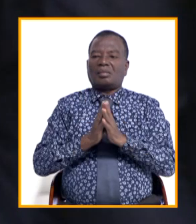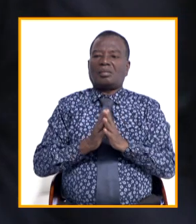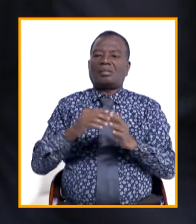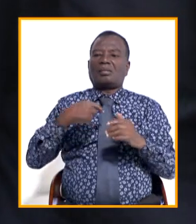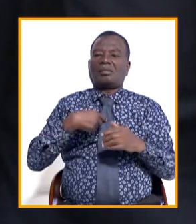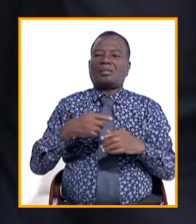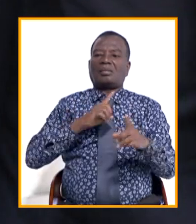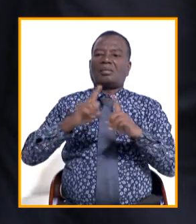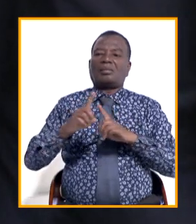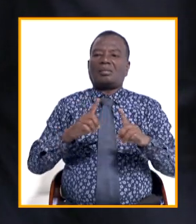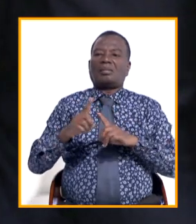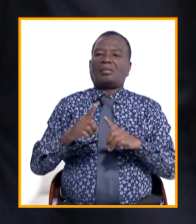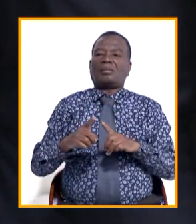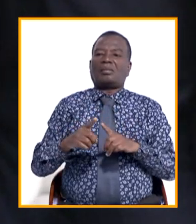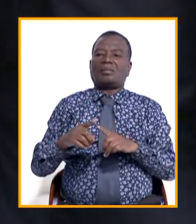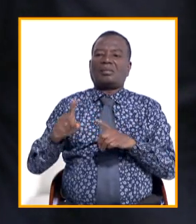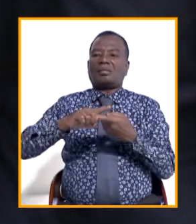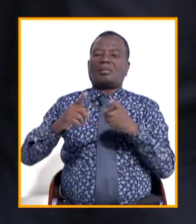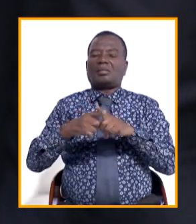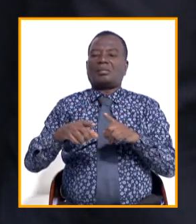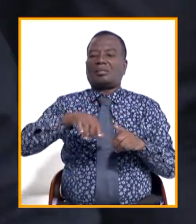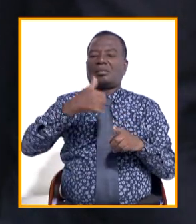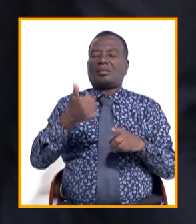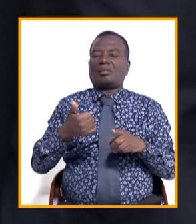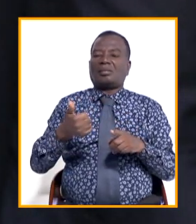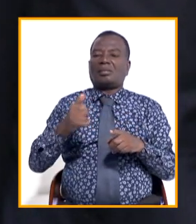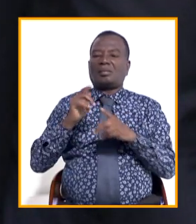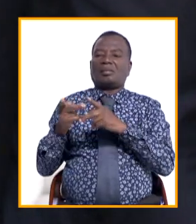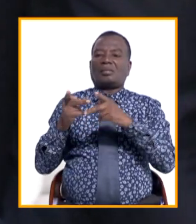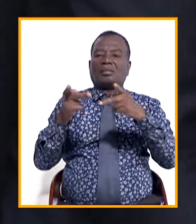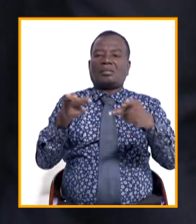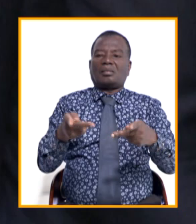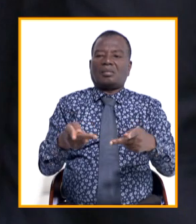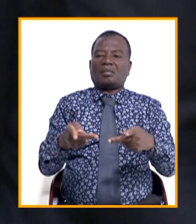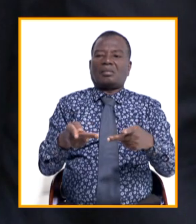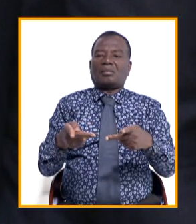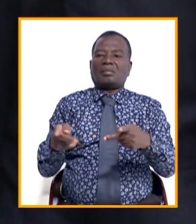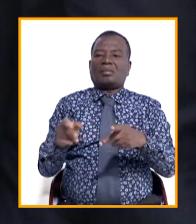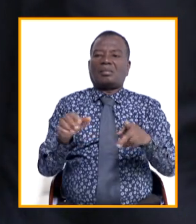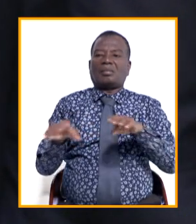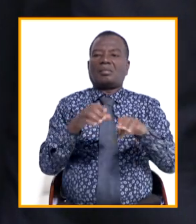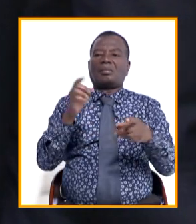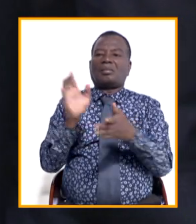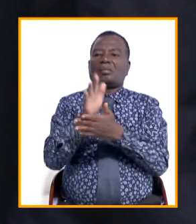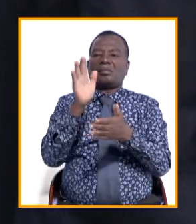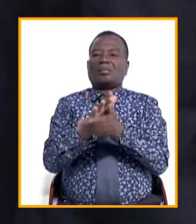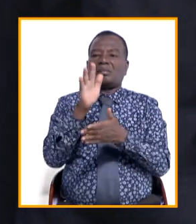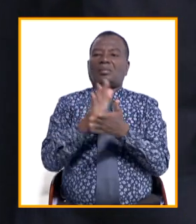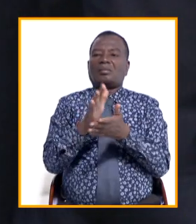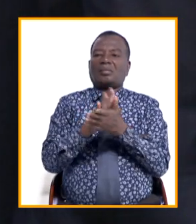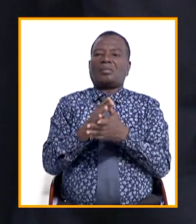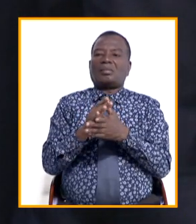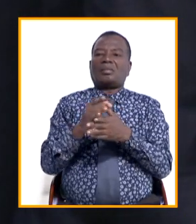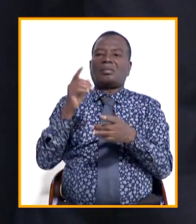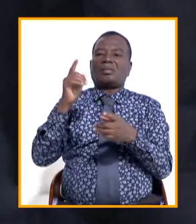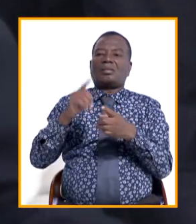Indirectement, j'ai entendu parler des amis autres qui m'ont proposé de faire mes papiers pour être un